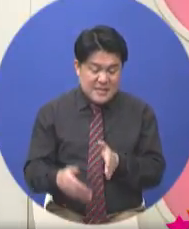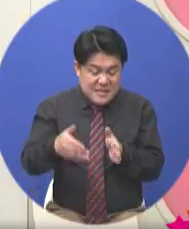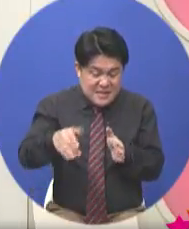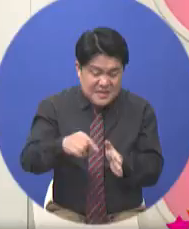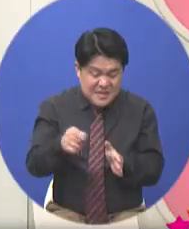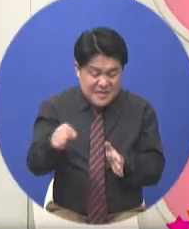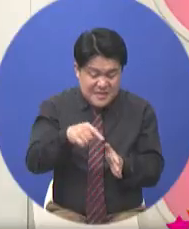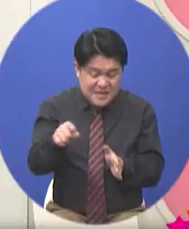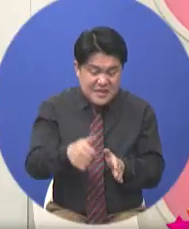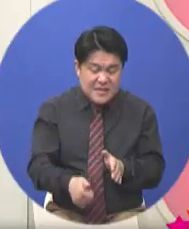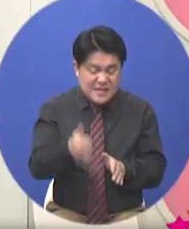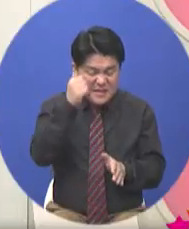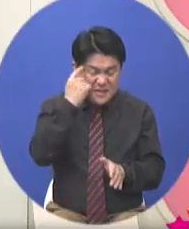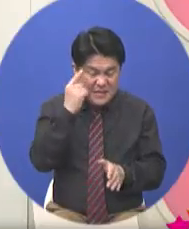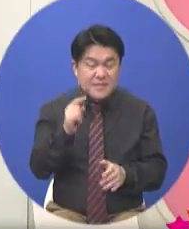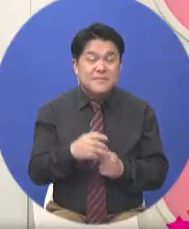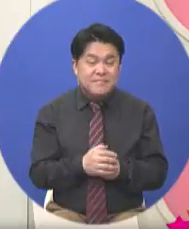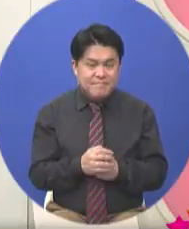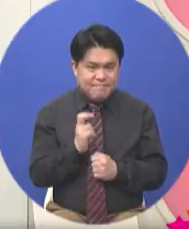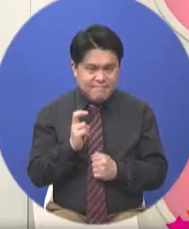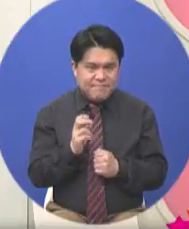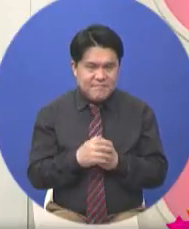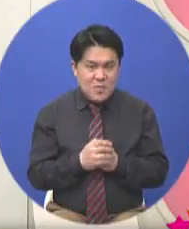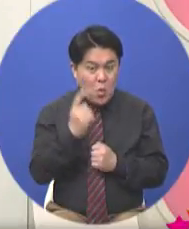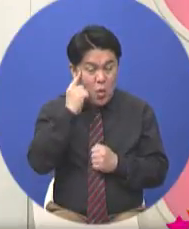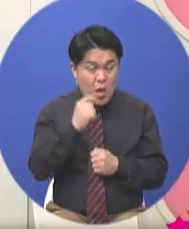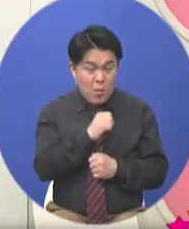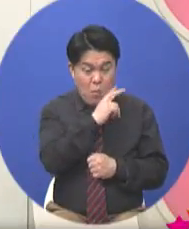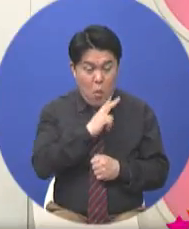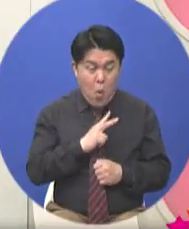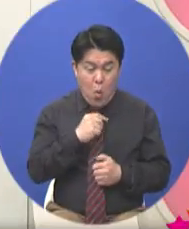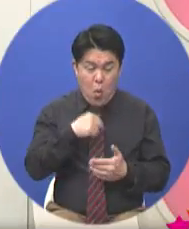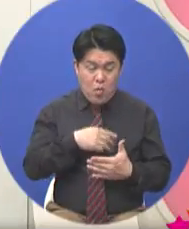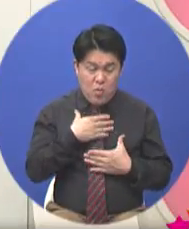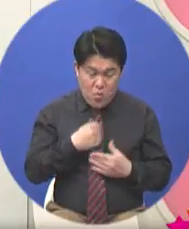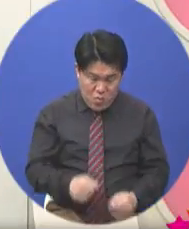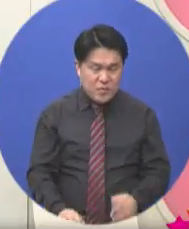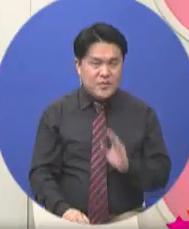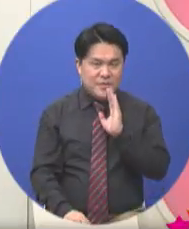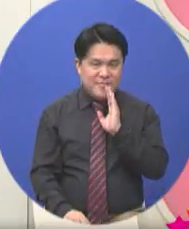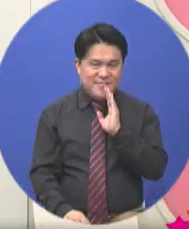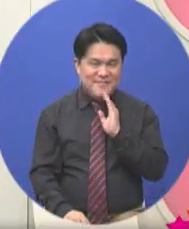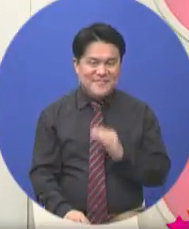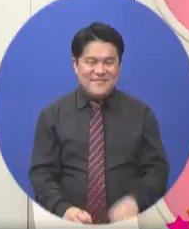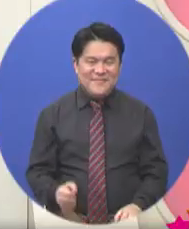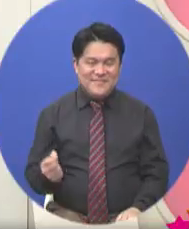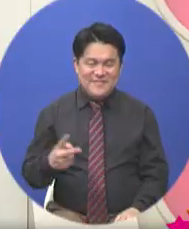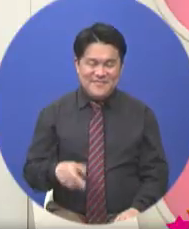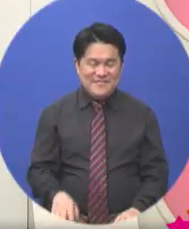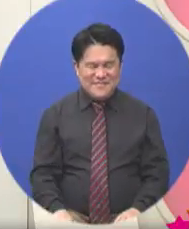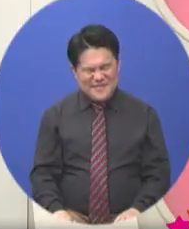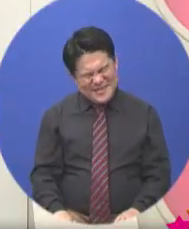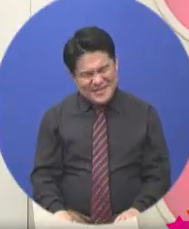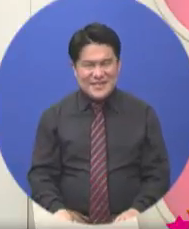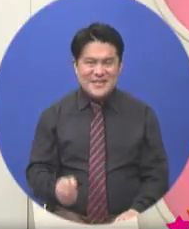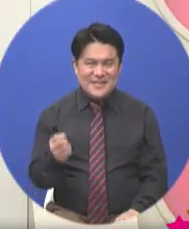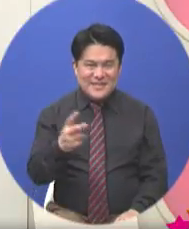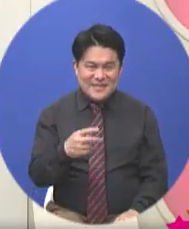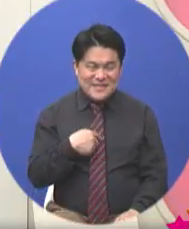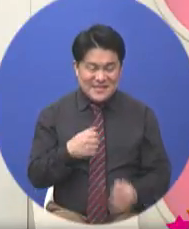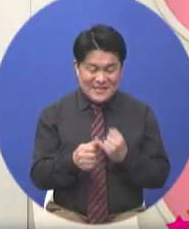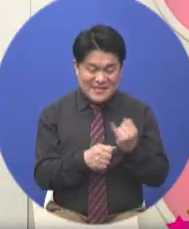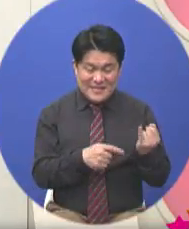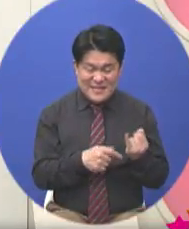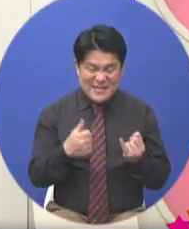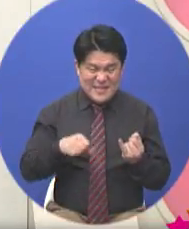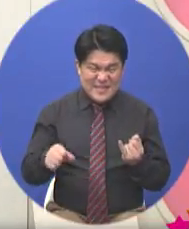사니까 훨씬 저 예. 편한 것 같아요. 예, 편하다고 뭐 같이 네. 살 의향이 없다고 네. 집에 내자는 그렇게 생각하고